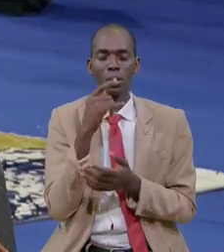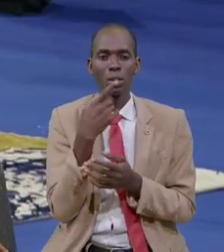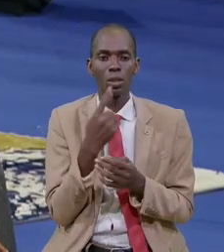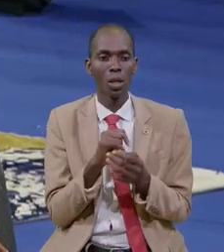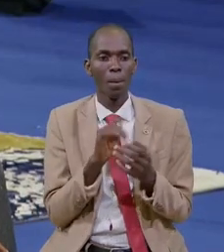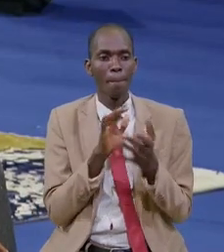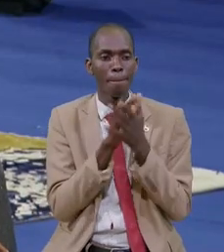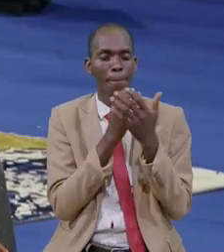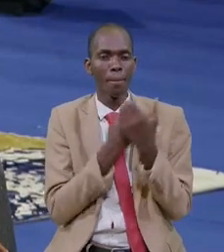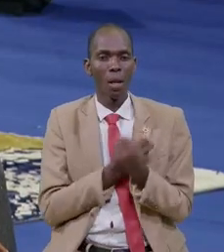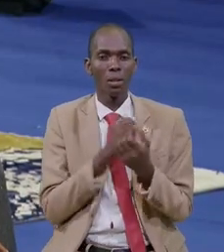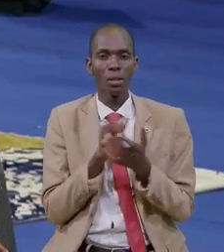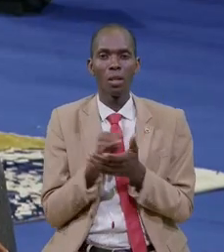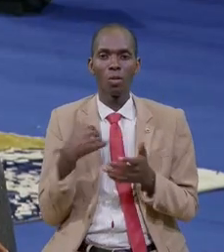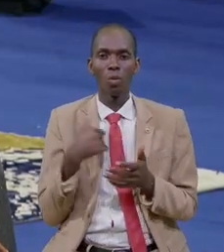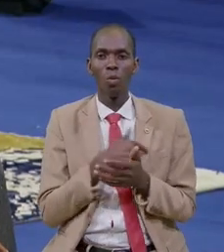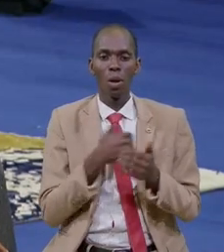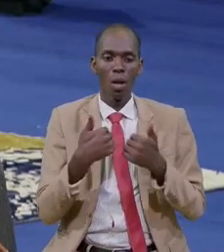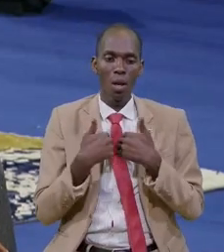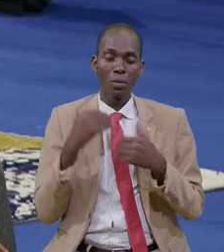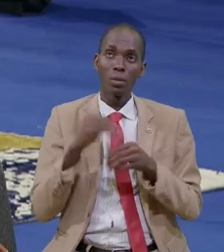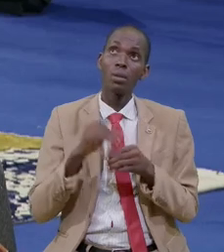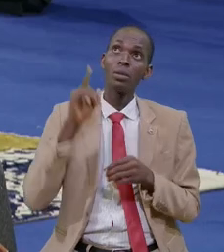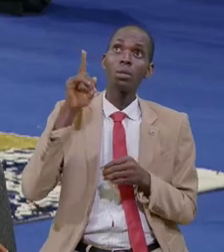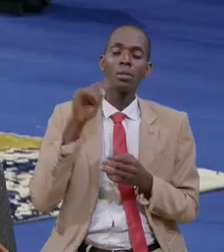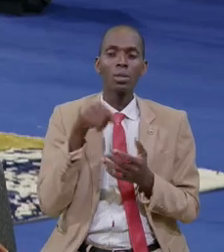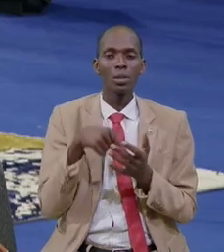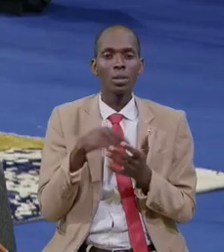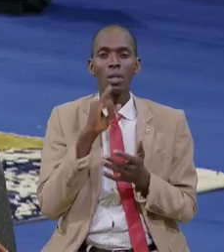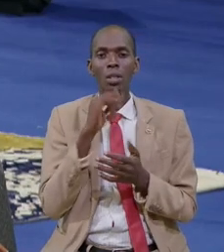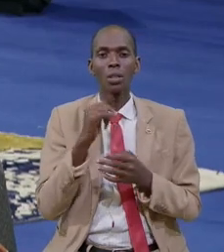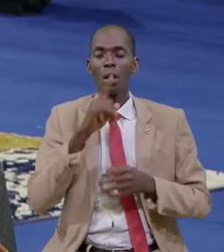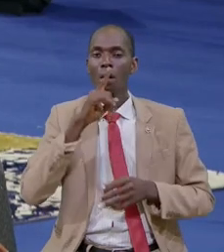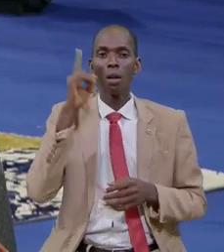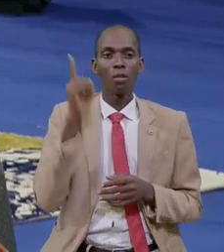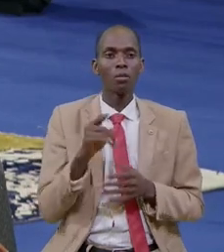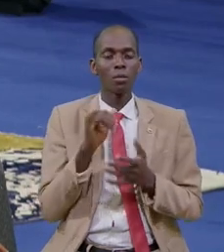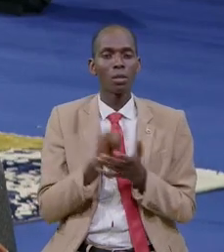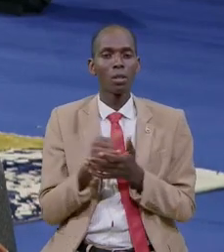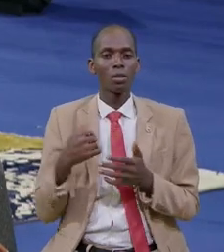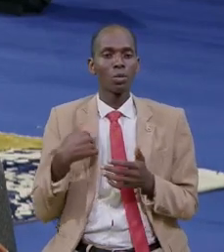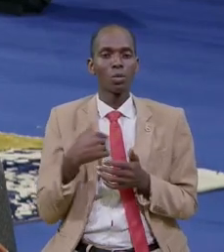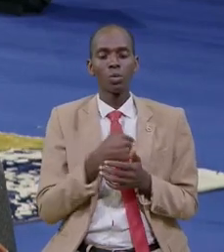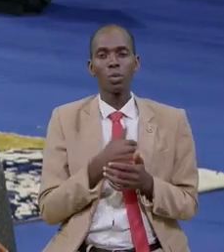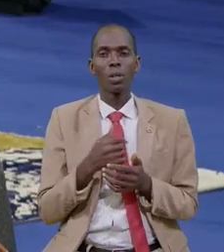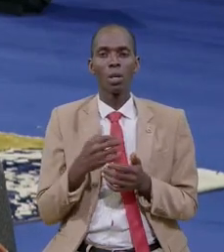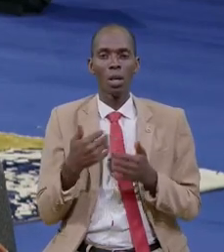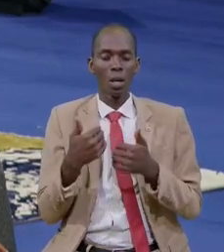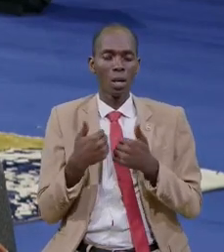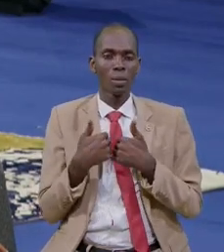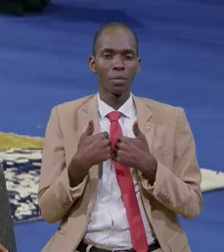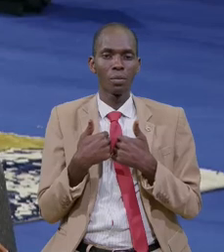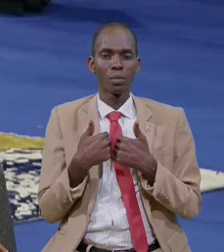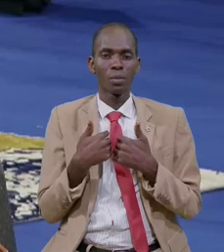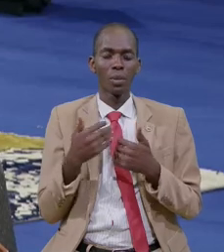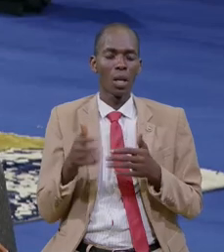Et voici l'assurance que nous avons en lui. Et voici l'assurance que nous avons. Nous avons auprès de lui